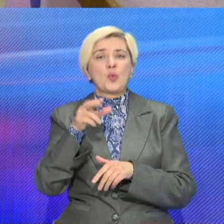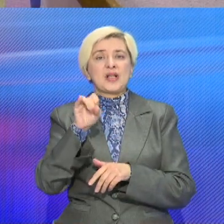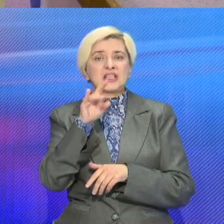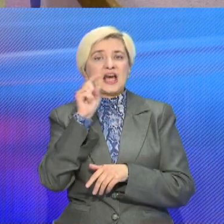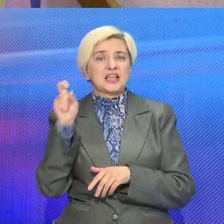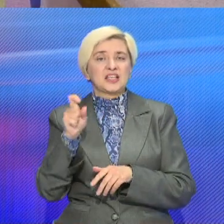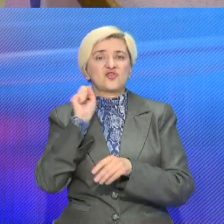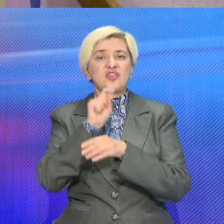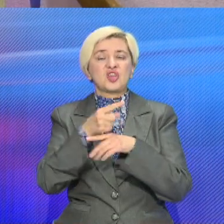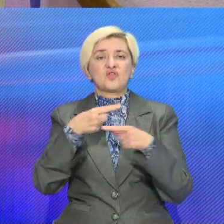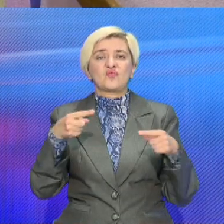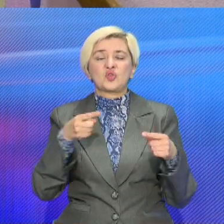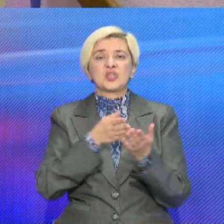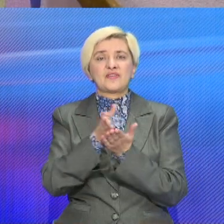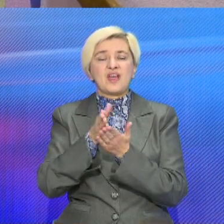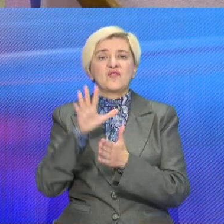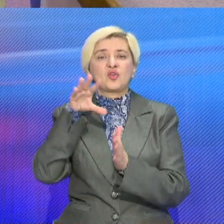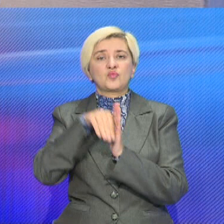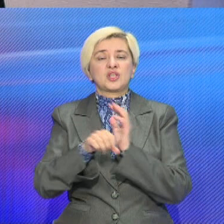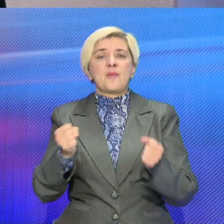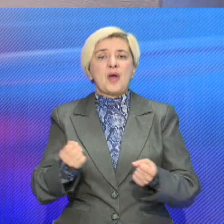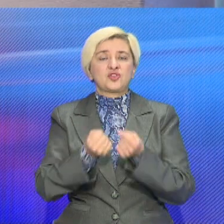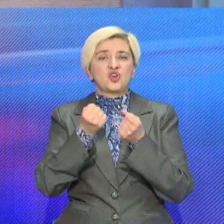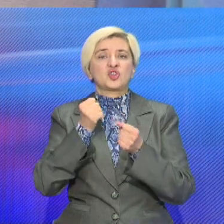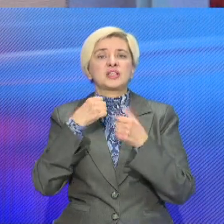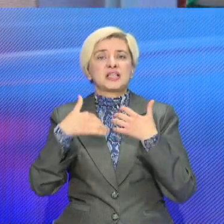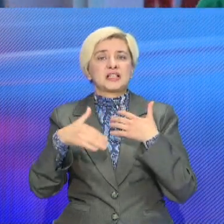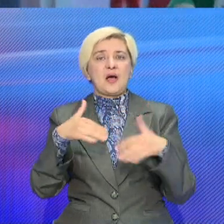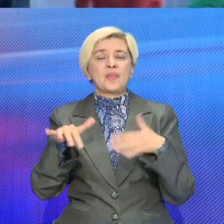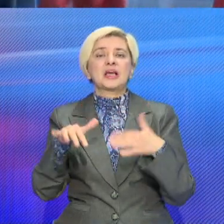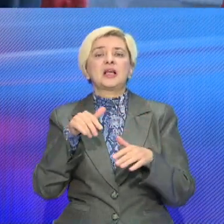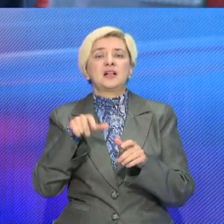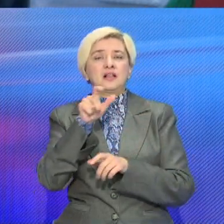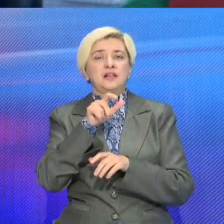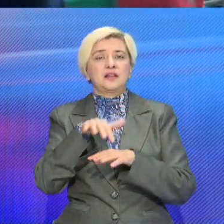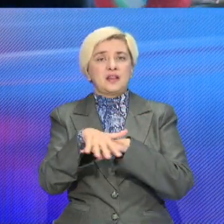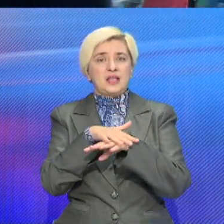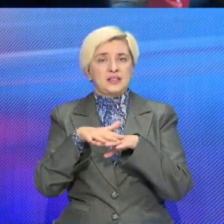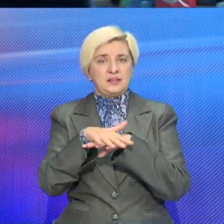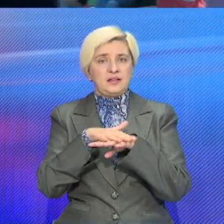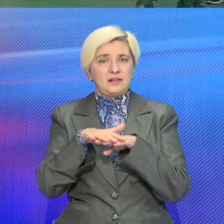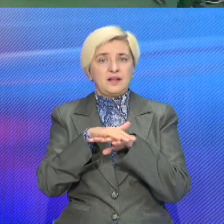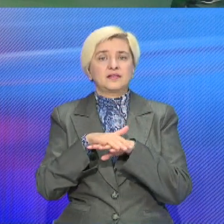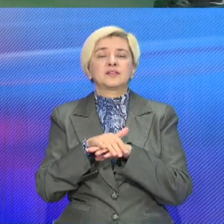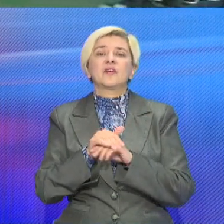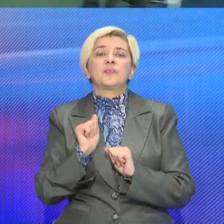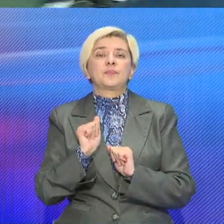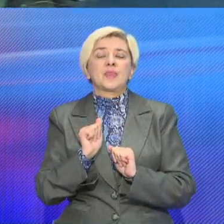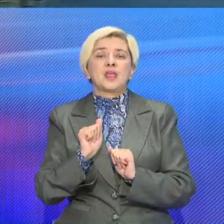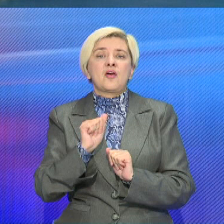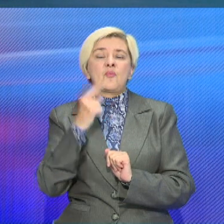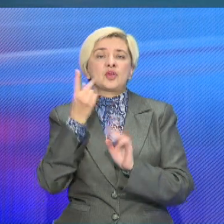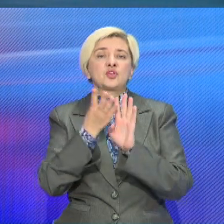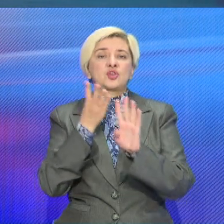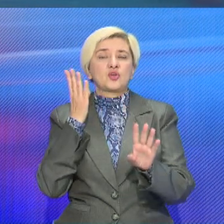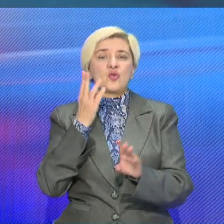і ў падтрымцы найбольш неабароненых слаёў насельніцтва. Сумесна з гэтай арганізацыяй рэалізаваны не адзін праект на Гродзеншчыне. У першую чаргу ў